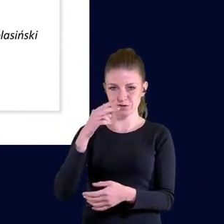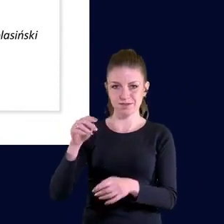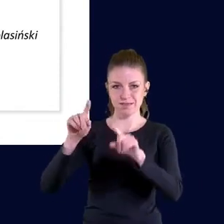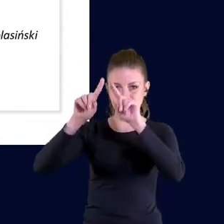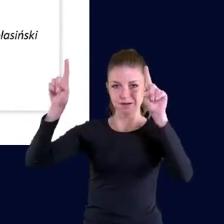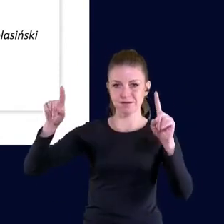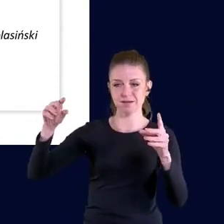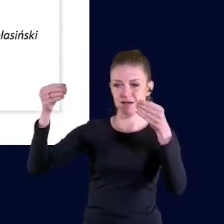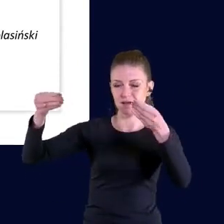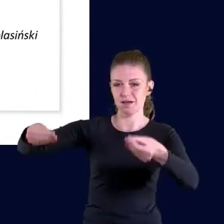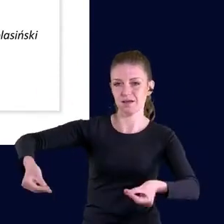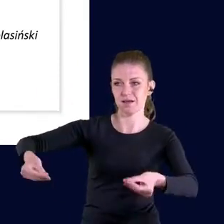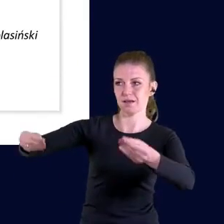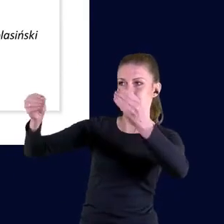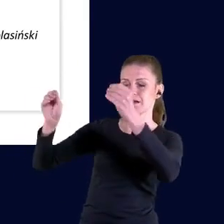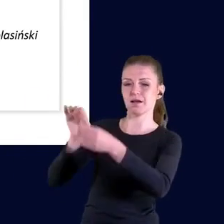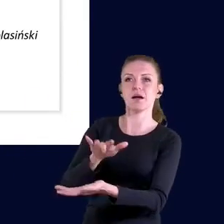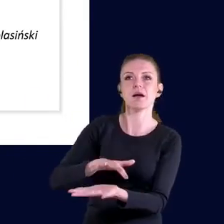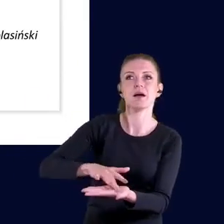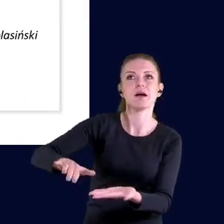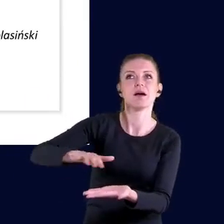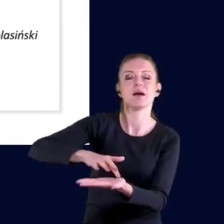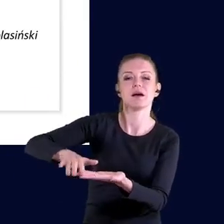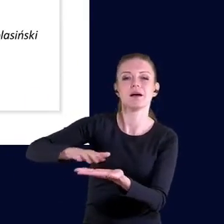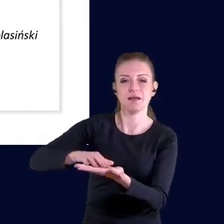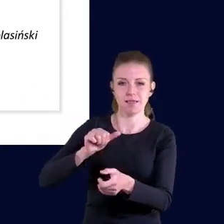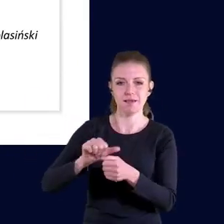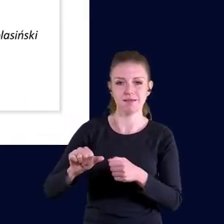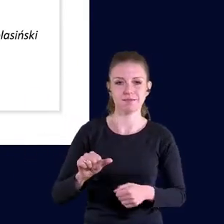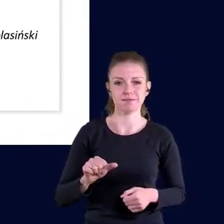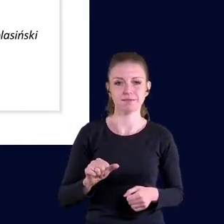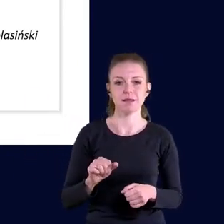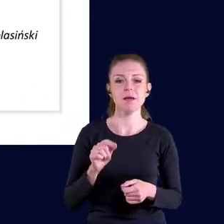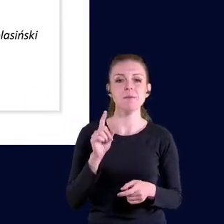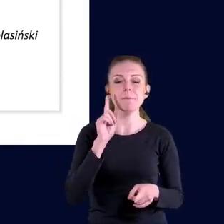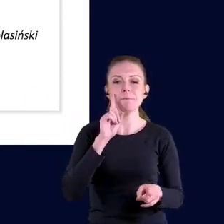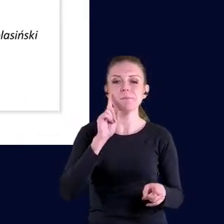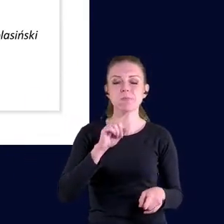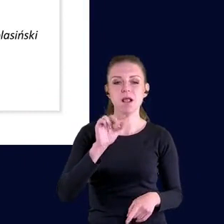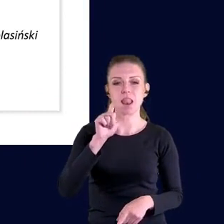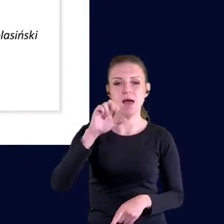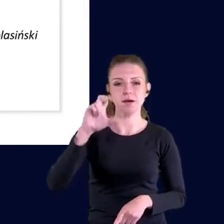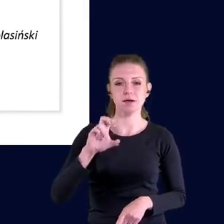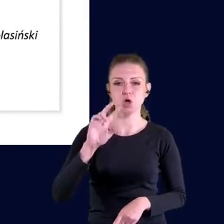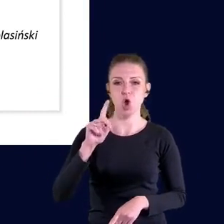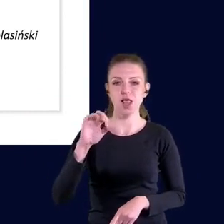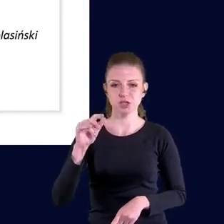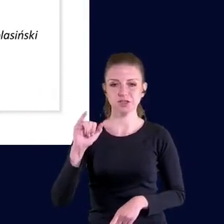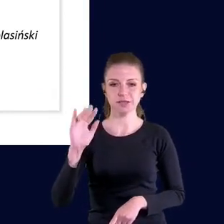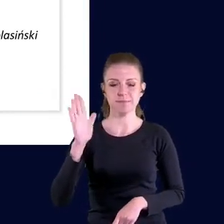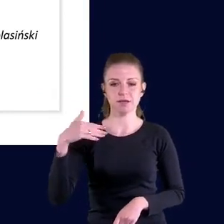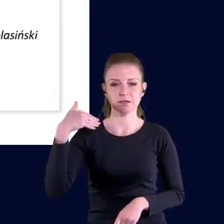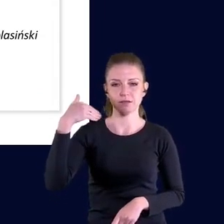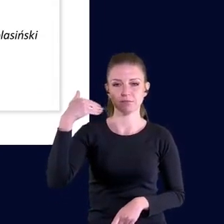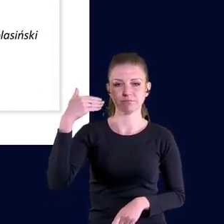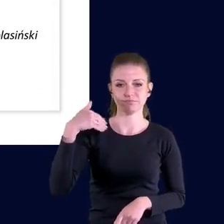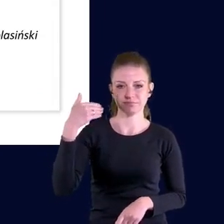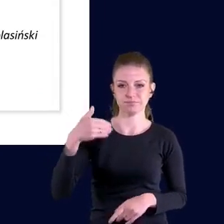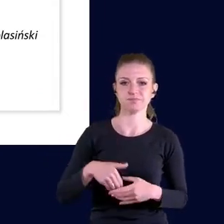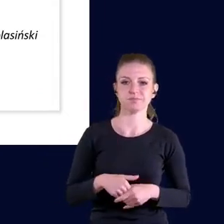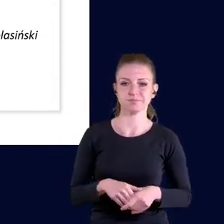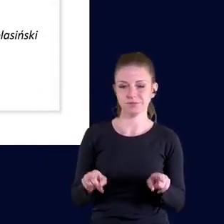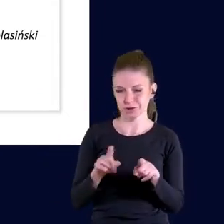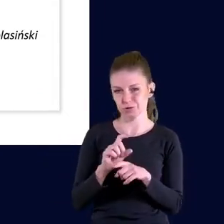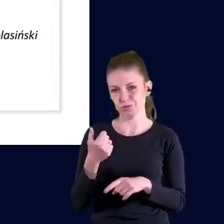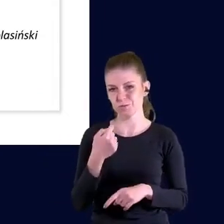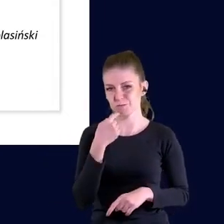dzisiaj państwu słyszycie więcej na ten temat autorem jest Lech Kolasiński który też ma mieć dzisiaj szansę na